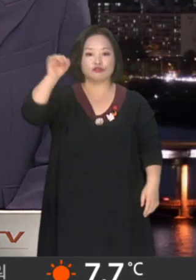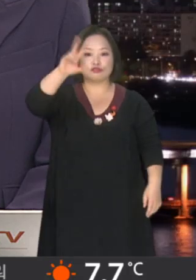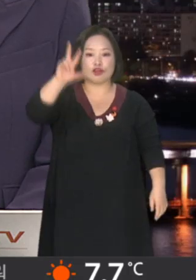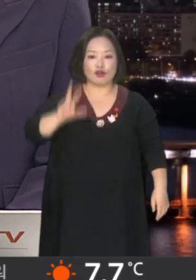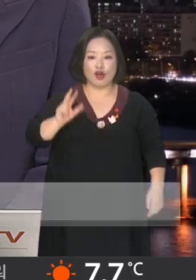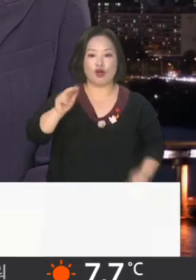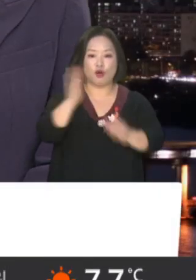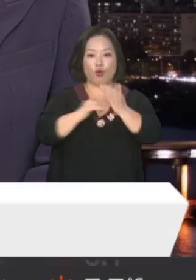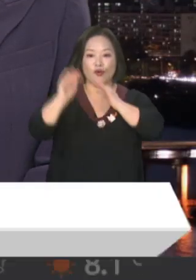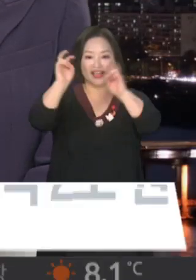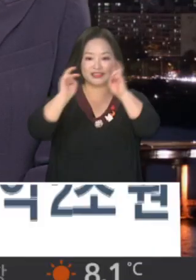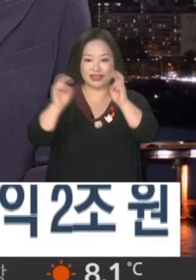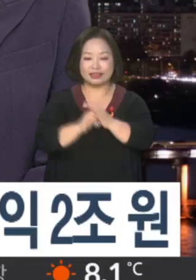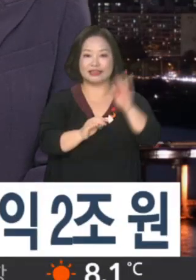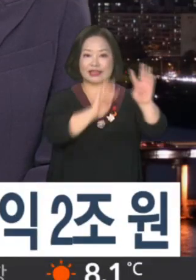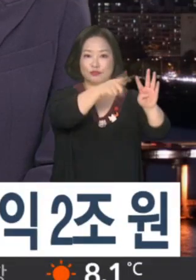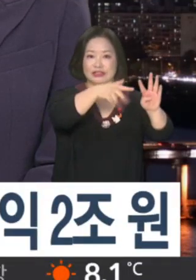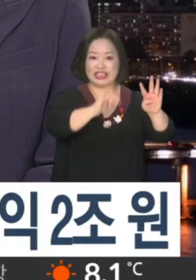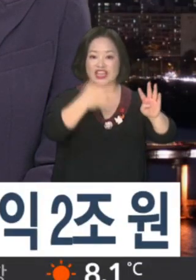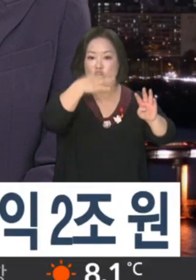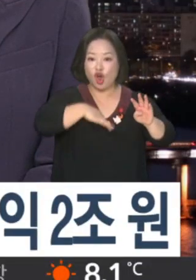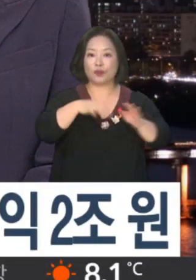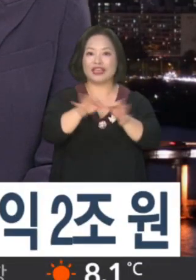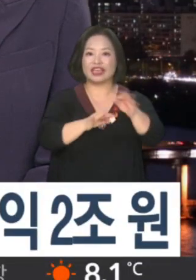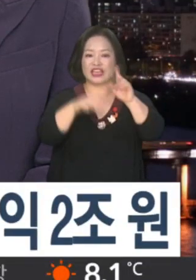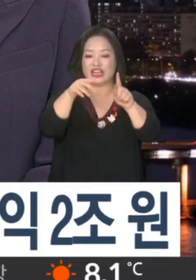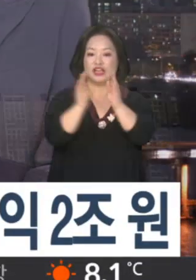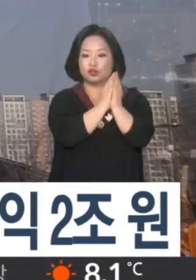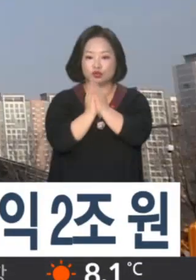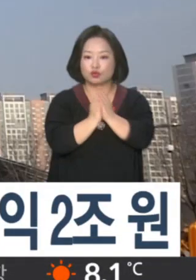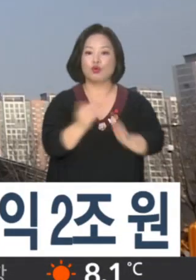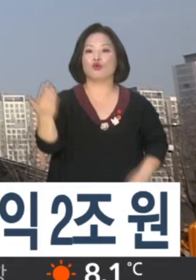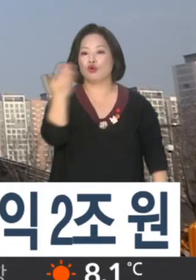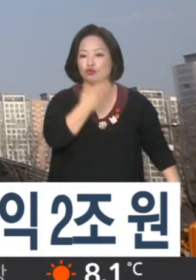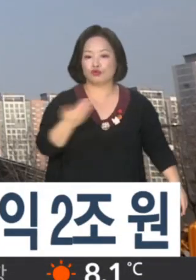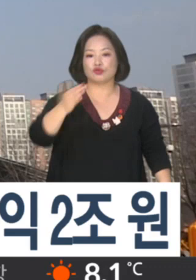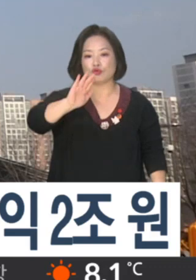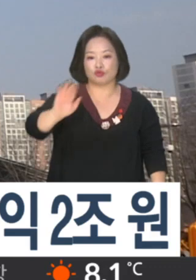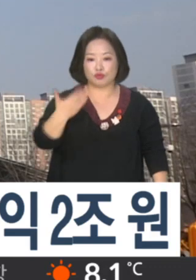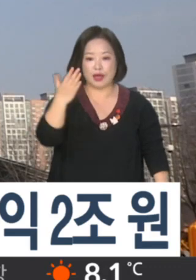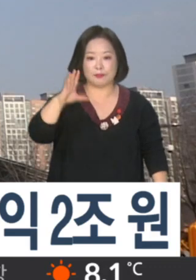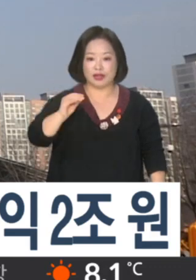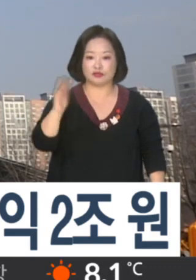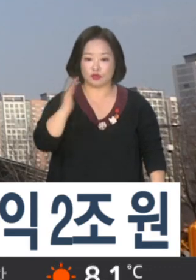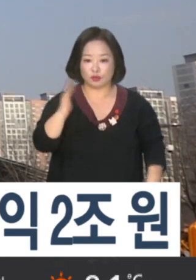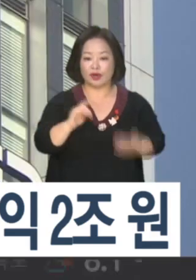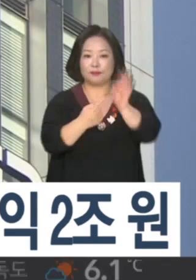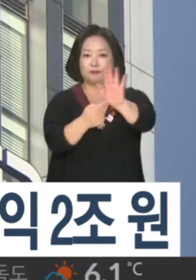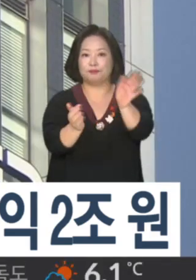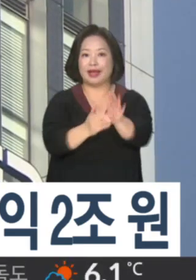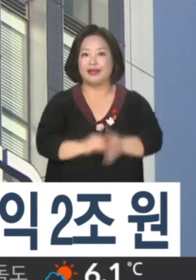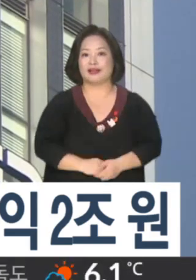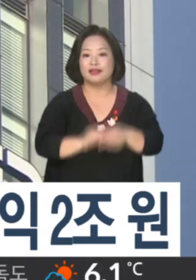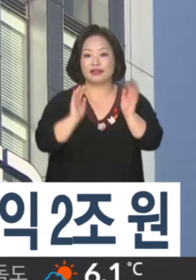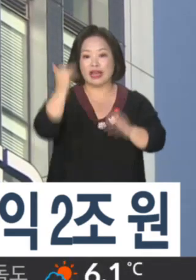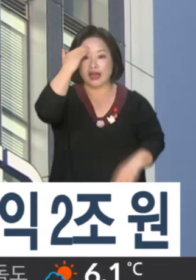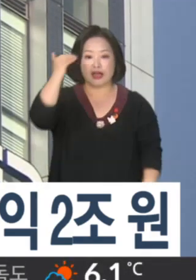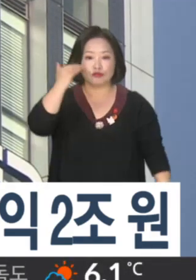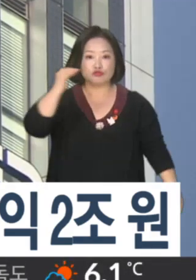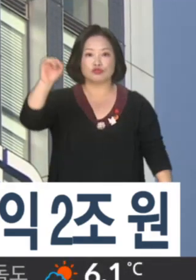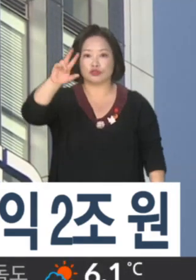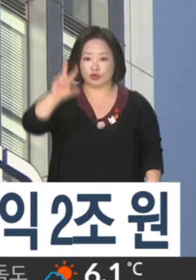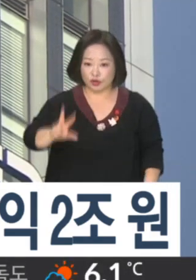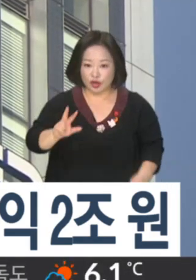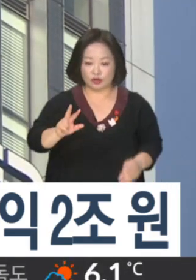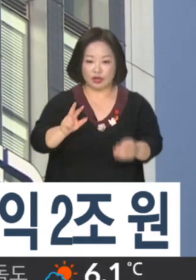한국전력공사는 올해 3분기 영업 이익이 1조 9,9 66억원으로 잠정 집계됐다고 공시했습니다